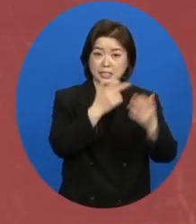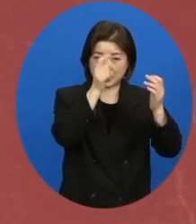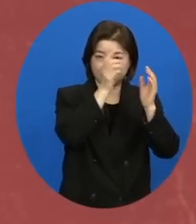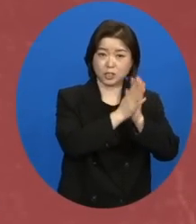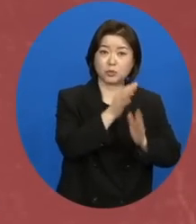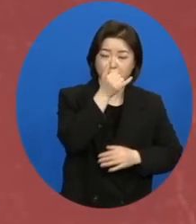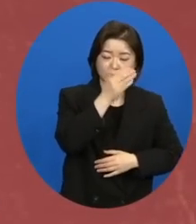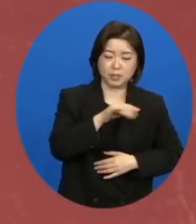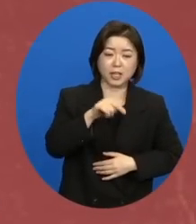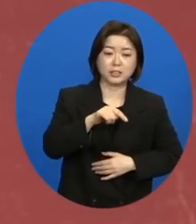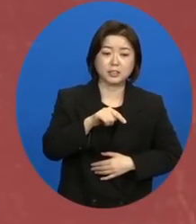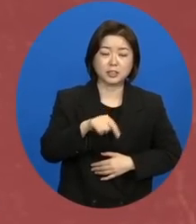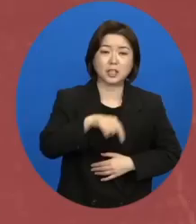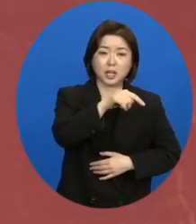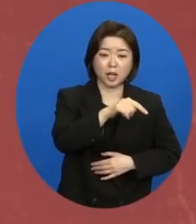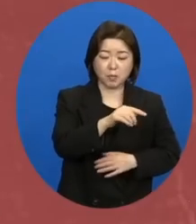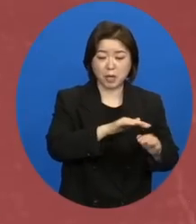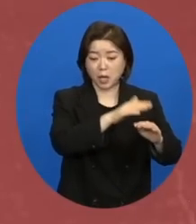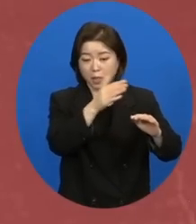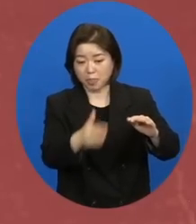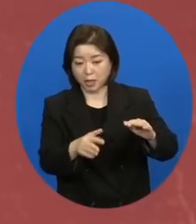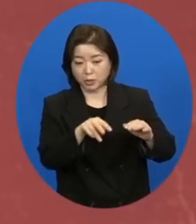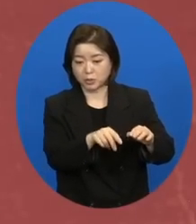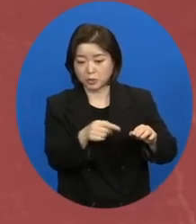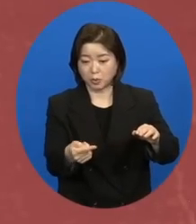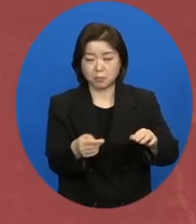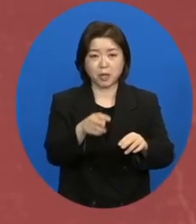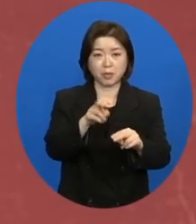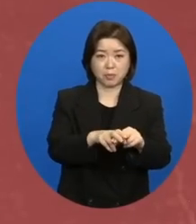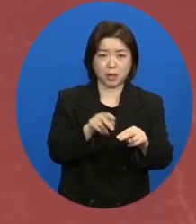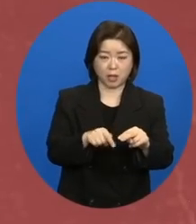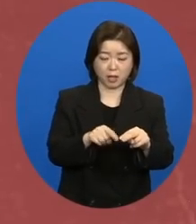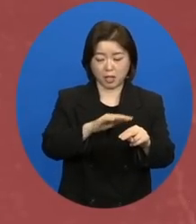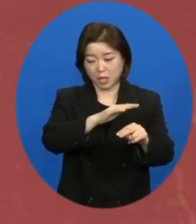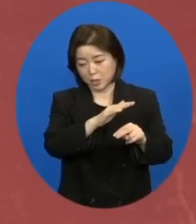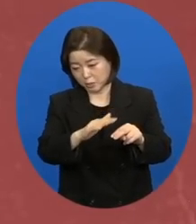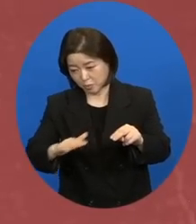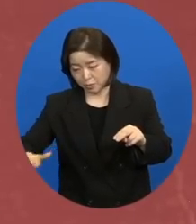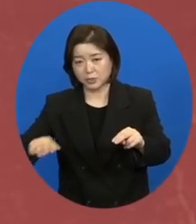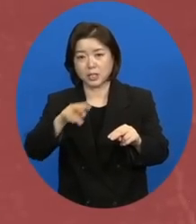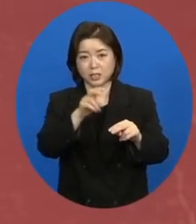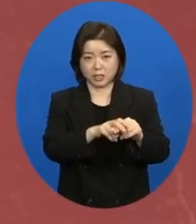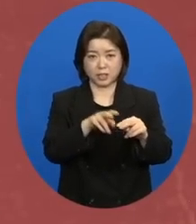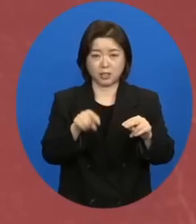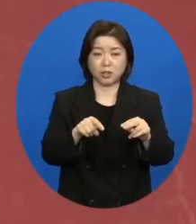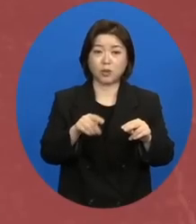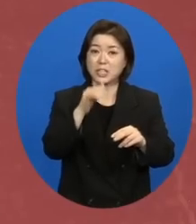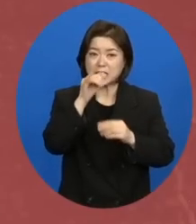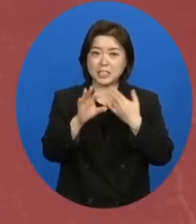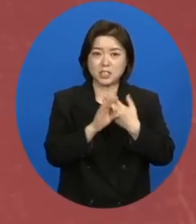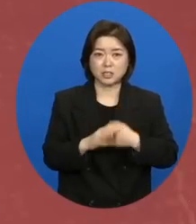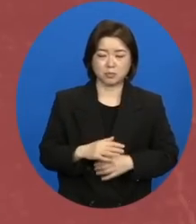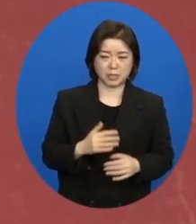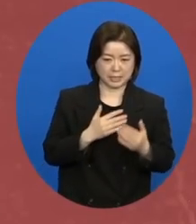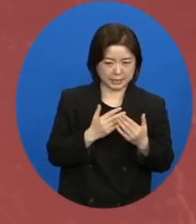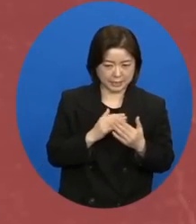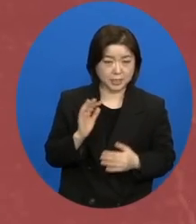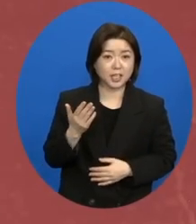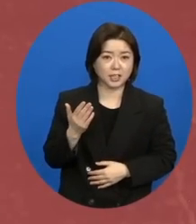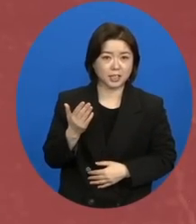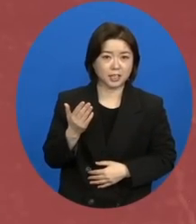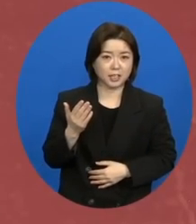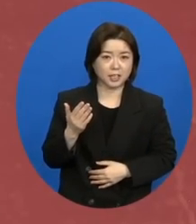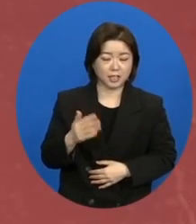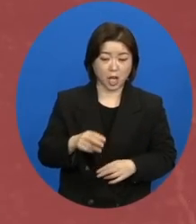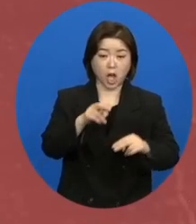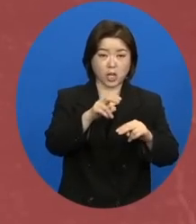자리가 낭떠러지 옆에 여기에 경사진대. 왜냐하면 거기에 있어야지 긴장이 되니까